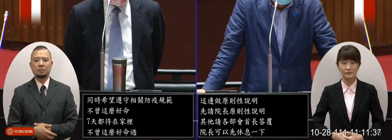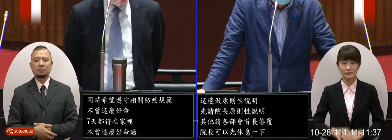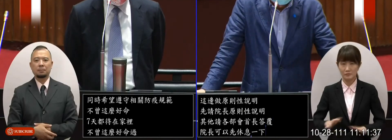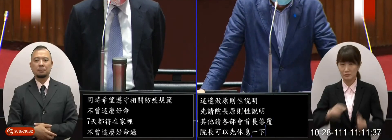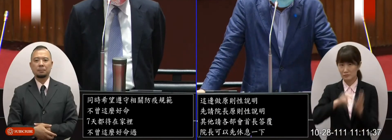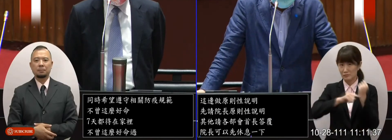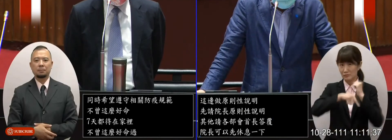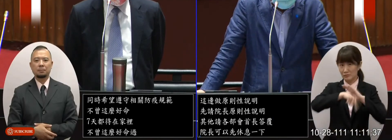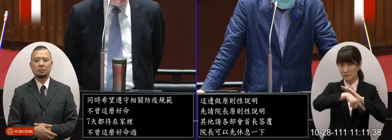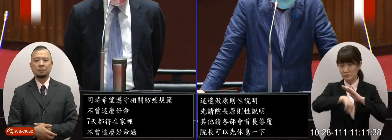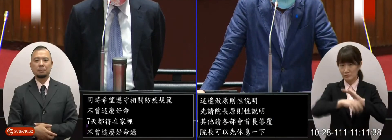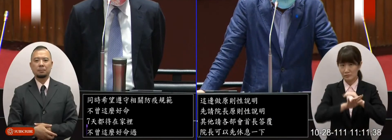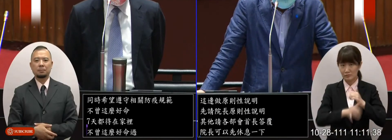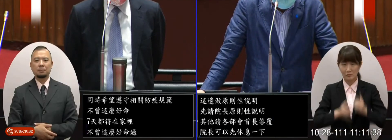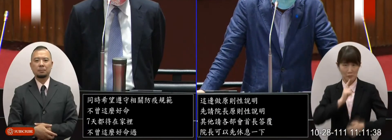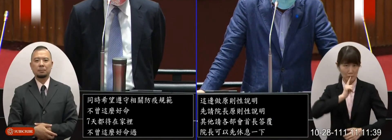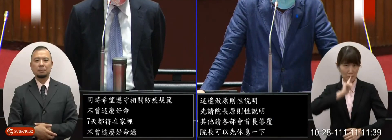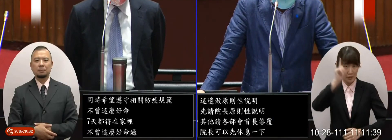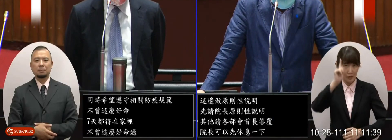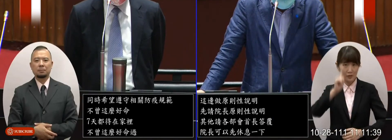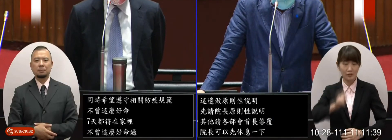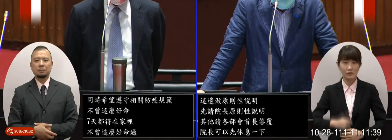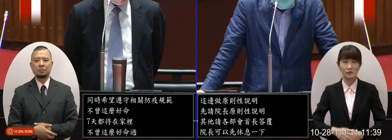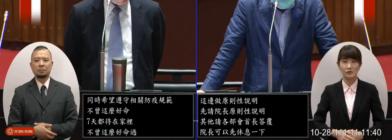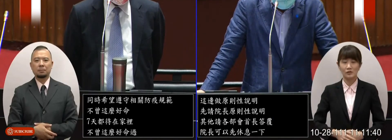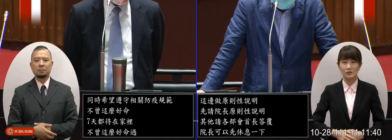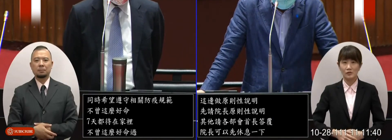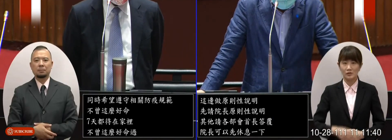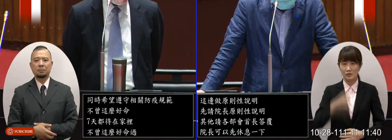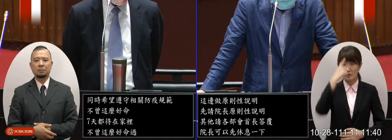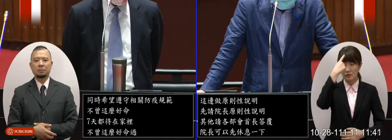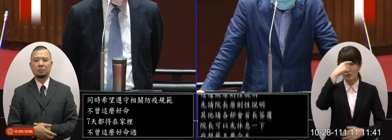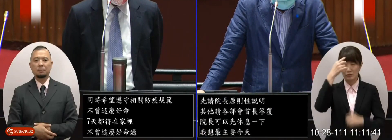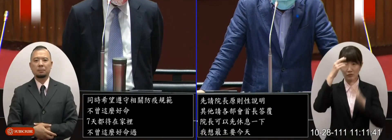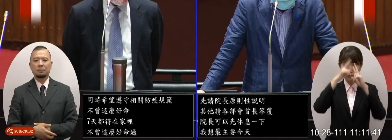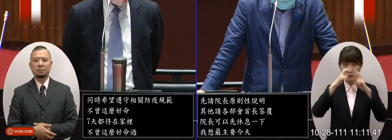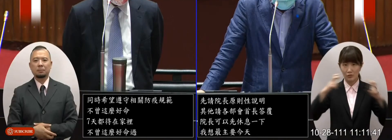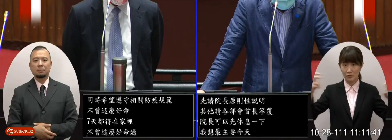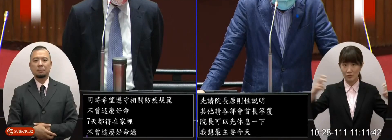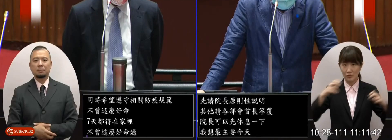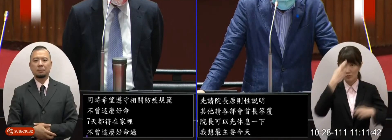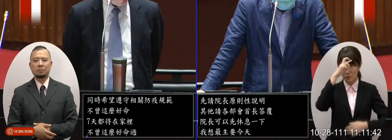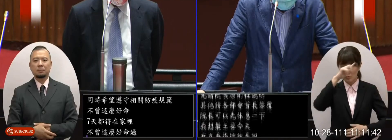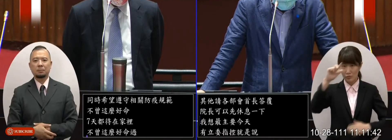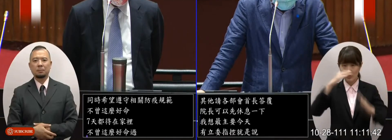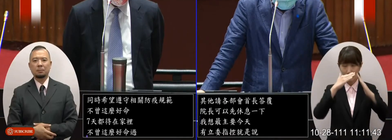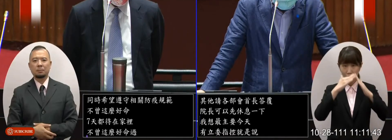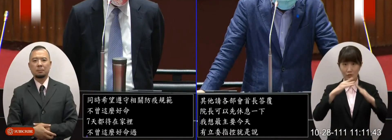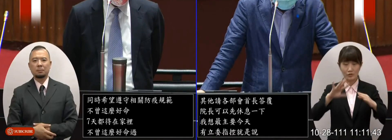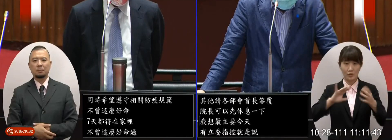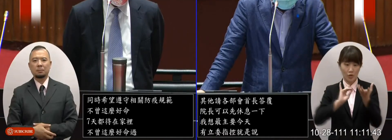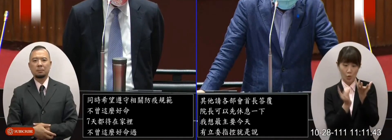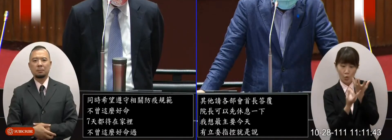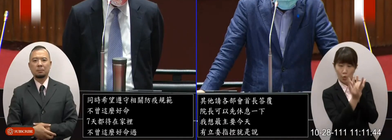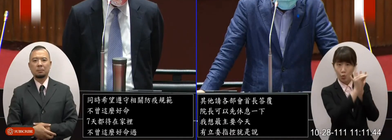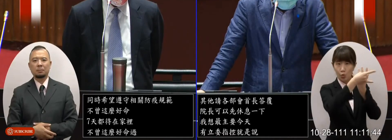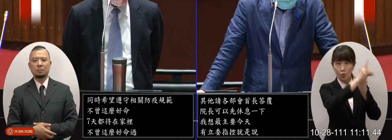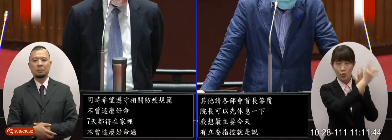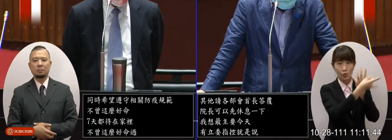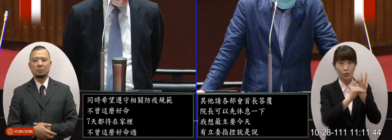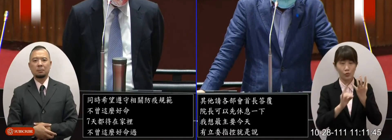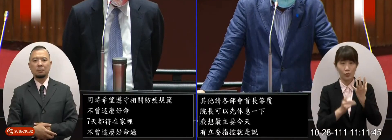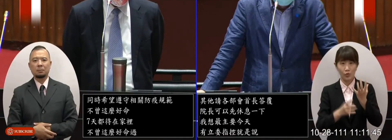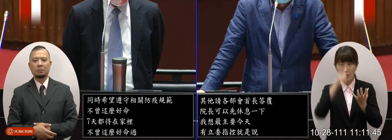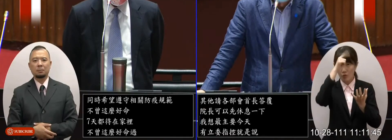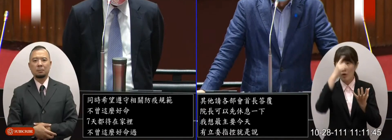立委哈，这指控就是说，我们故宫哈有一个清代的文物国宝哈，龙纹碗，这个焦黄